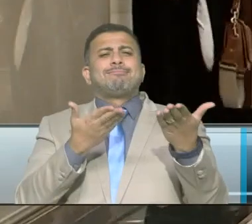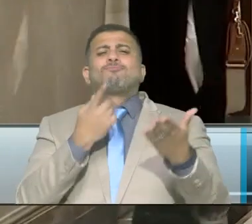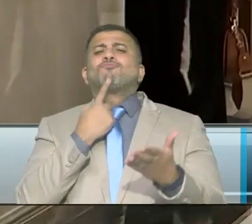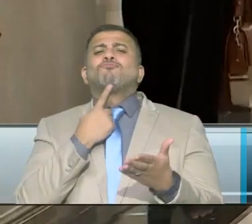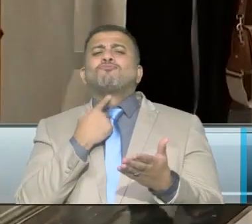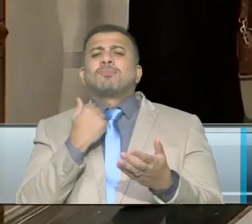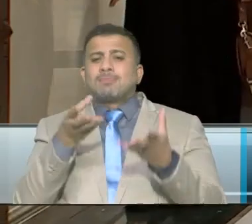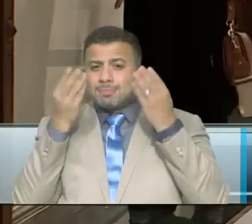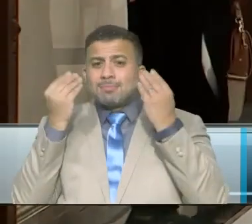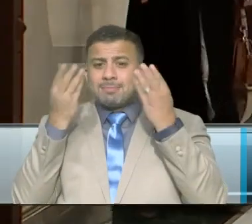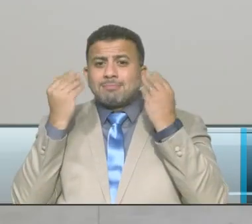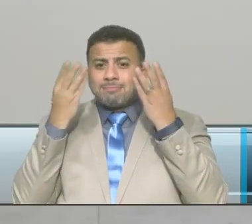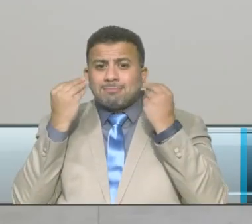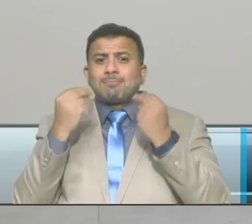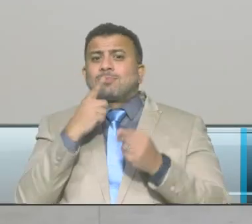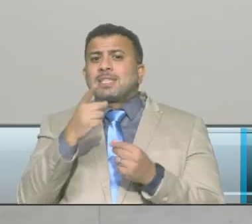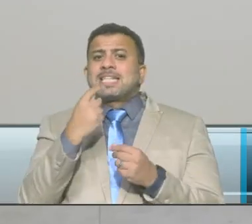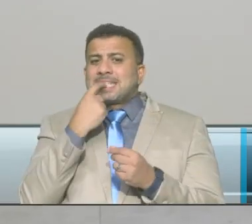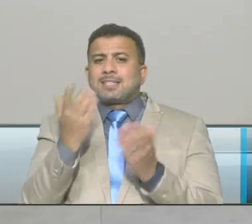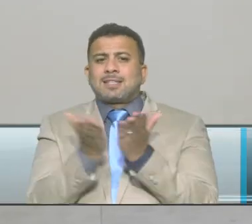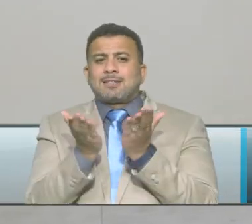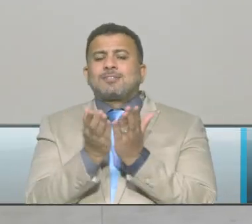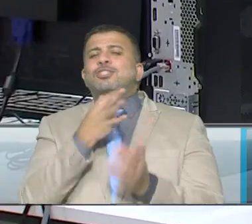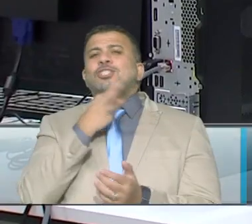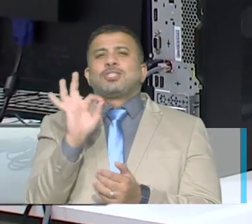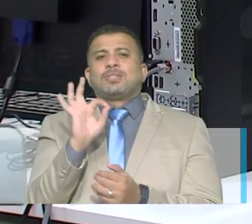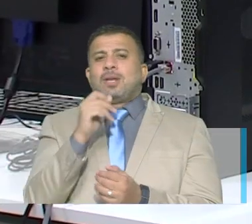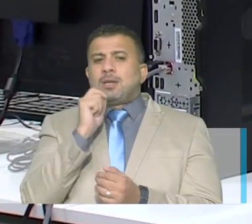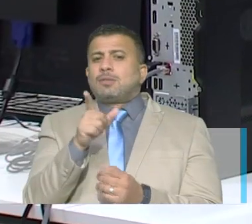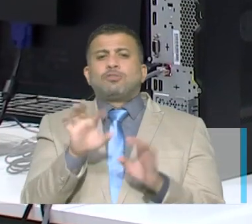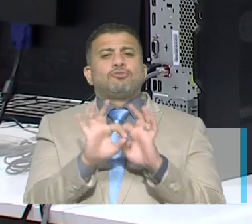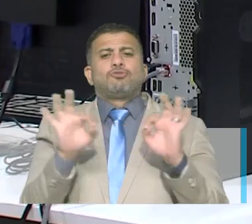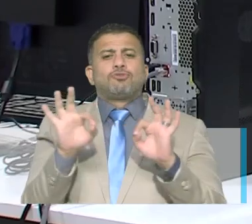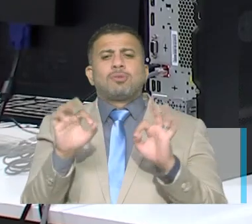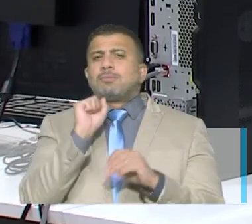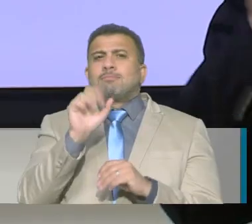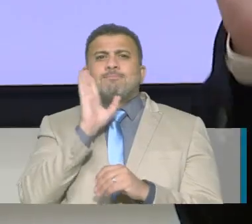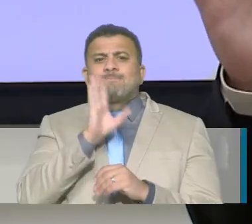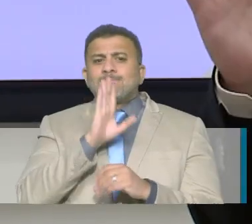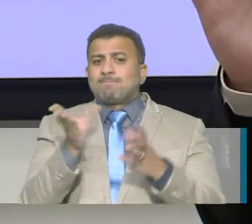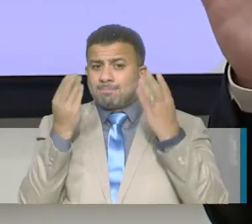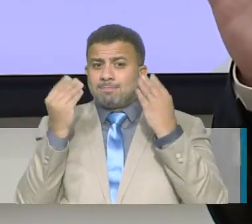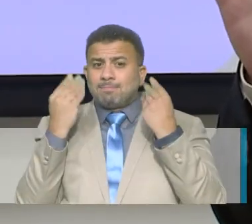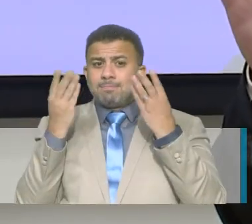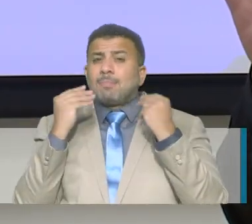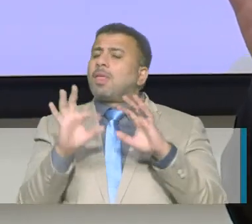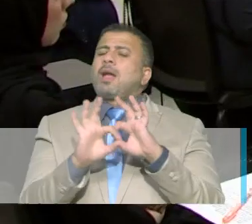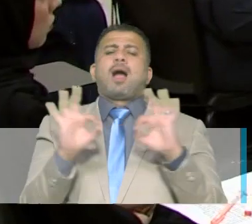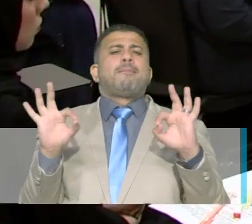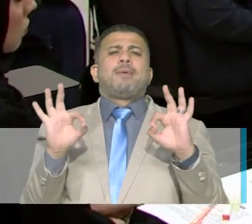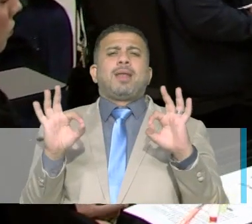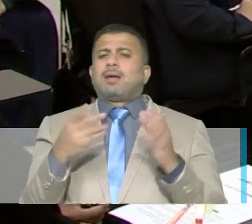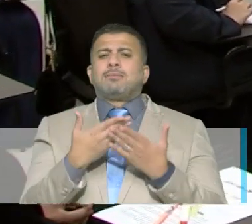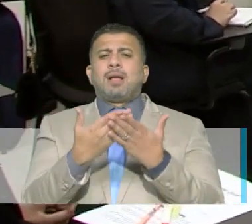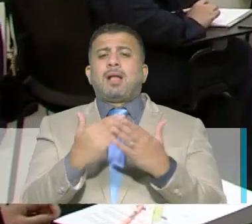يريد النهل من العلم والمعرفة في العام الدراسي الجديد، موفرة لهم منظومة تعليمية متكاملة